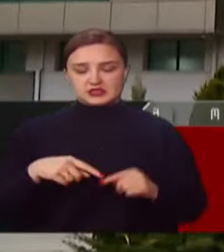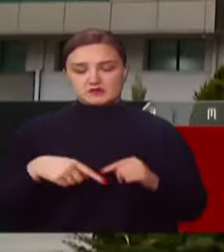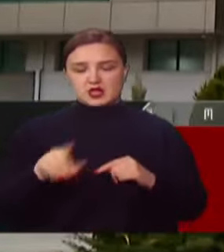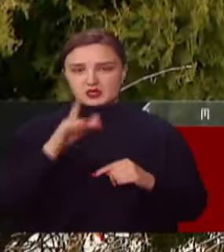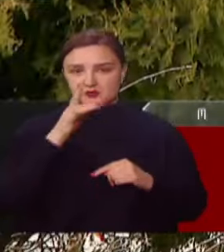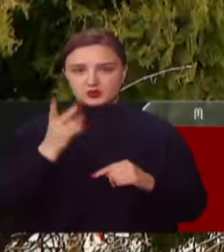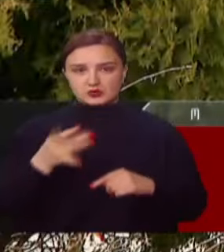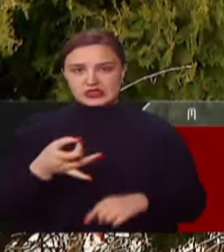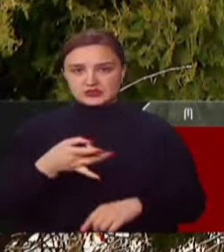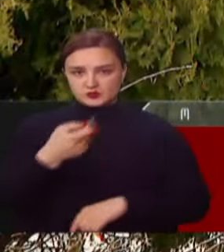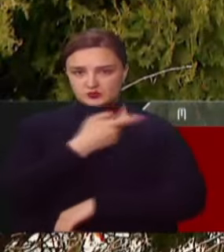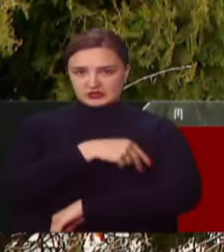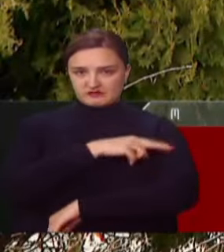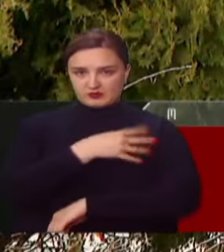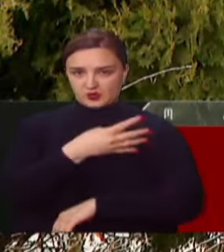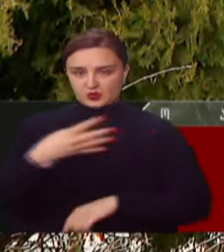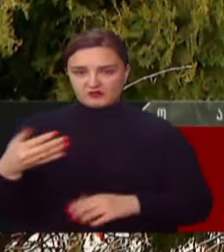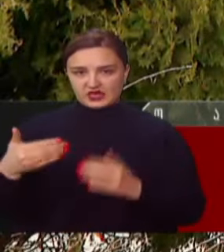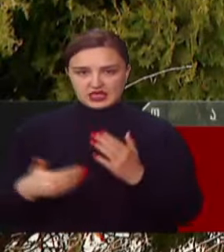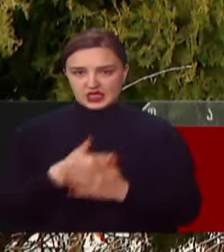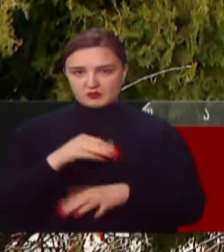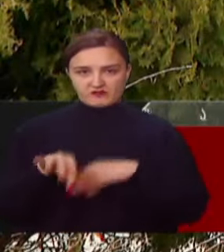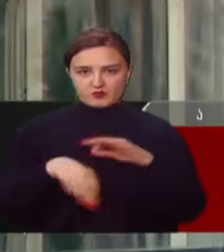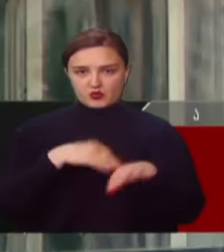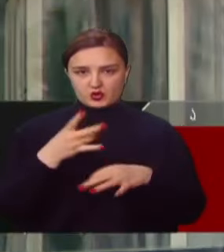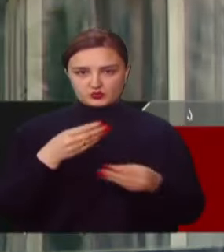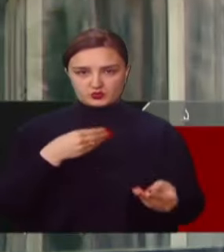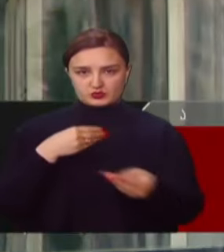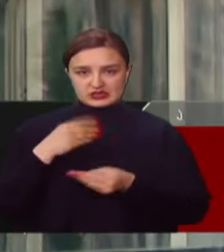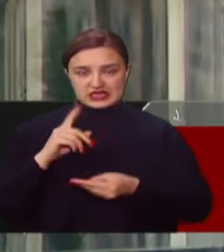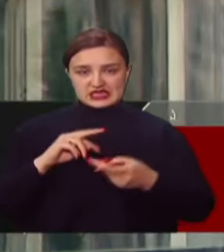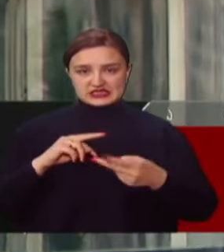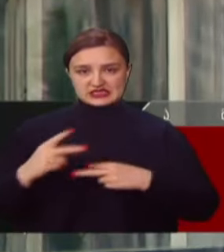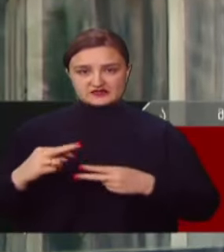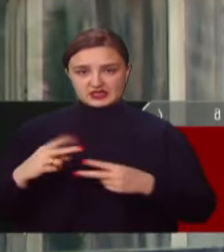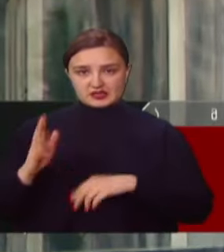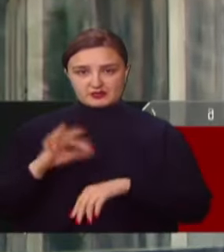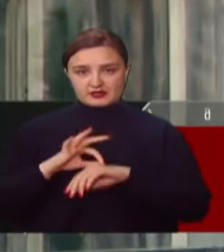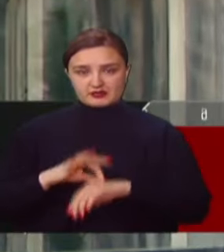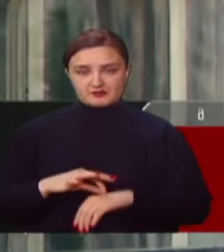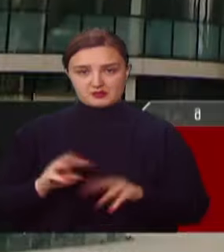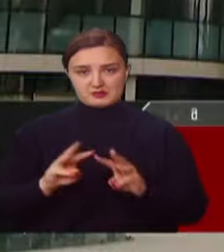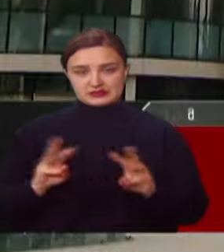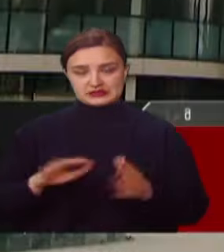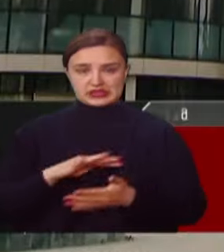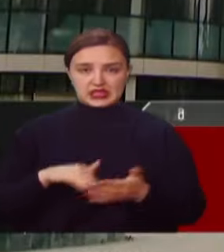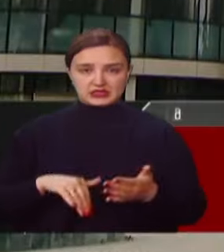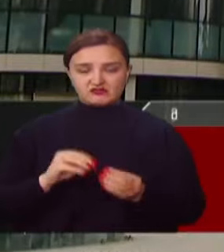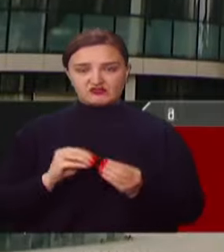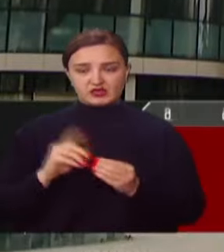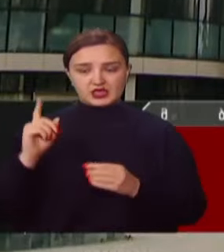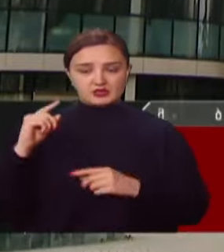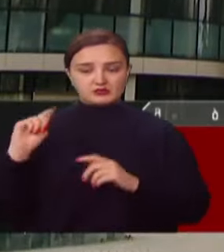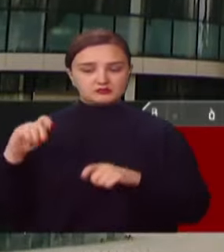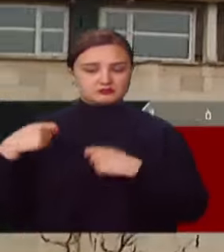პერიოდში სწორედ რესპუბლიკური საავადმყოფოს განახლებული პროექტი უნდა წარადგინოს, რაც ცვლილებებს განახორციელებს მინისტრი და გააგრძელებს თუ არა იმ რეფორმებს,